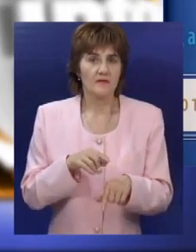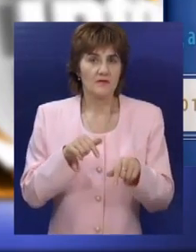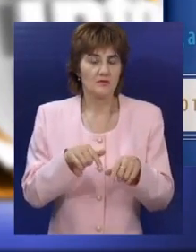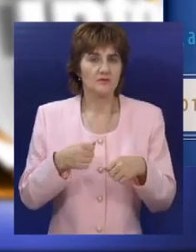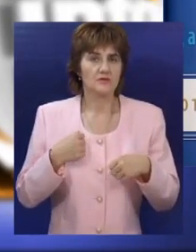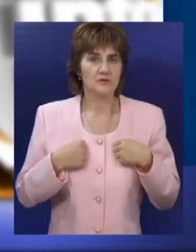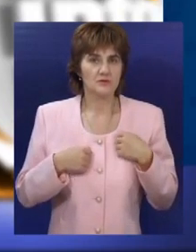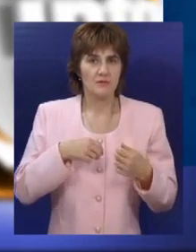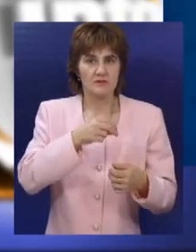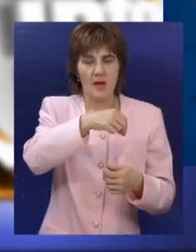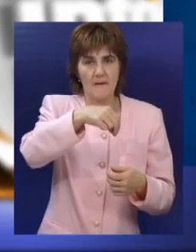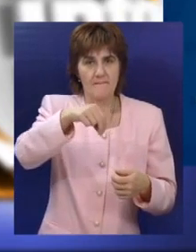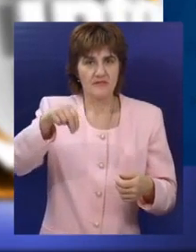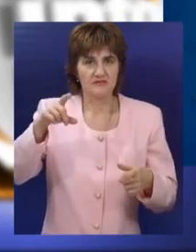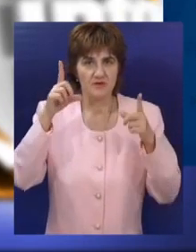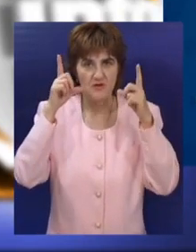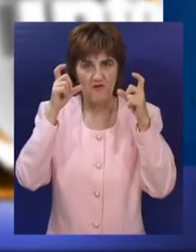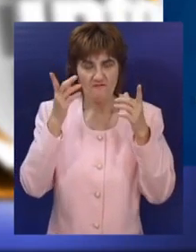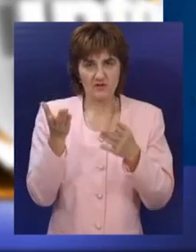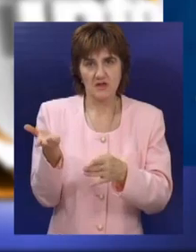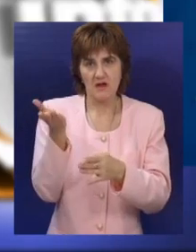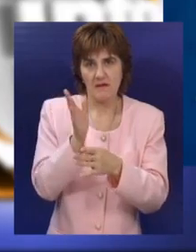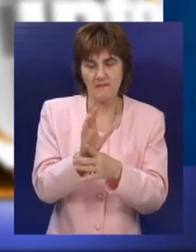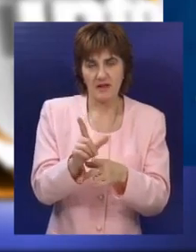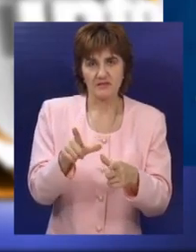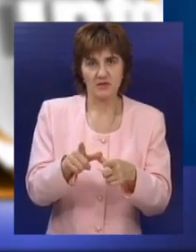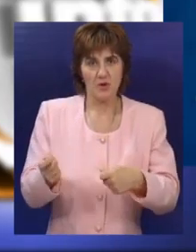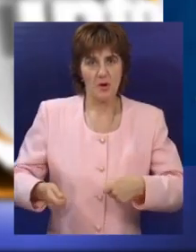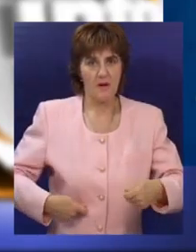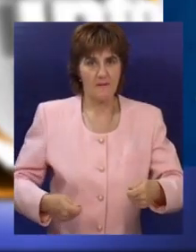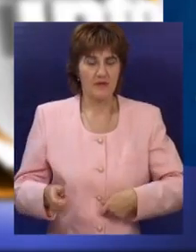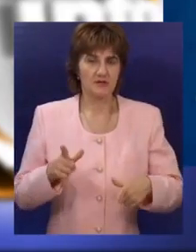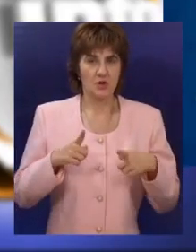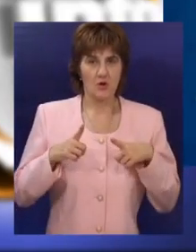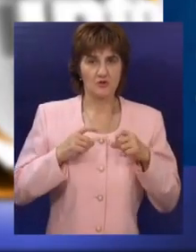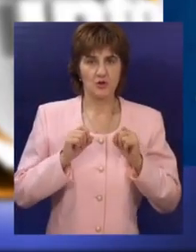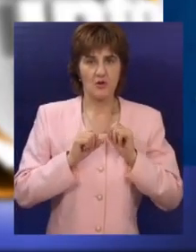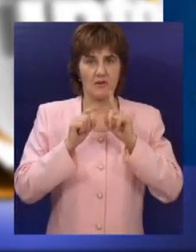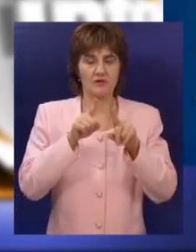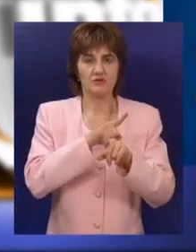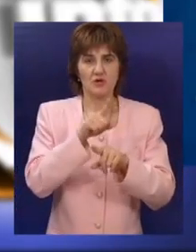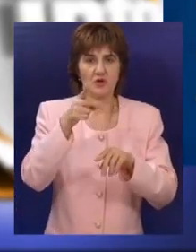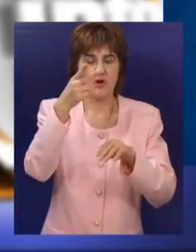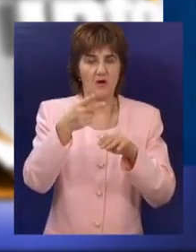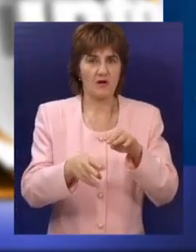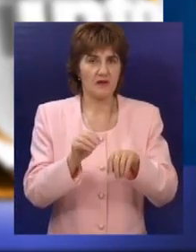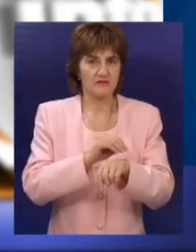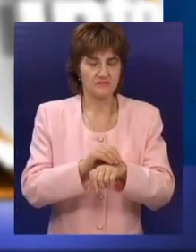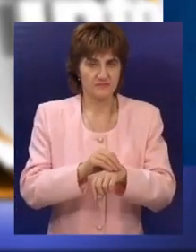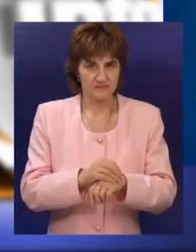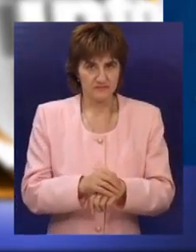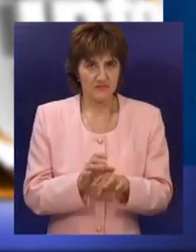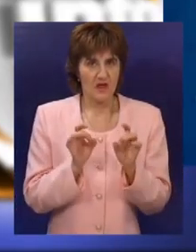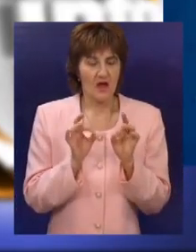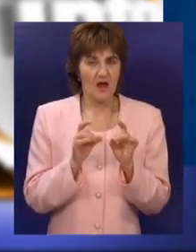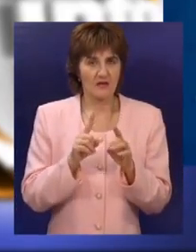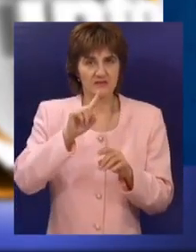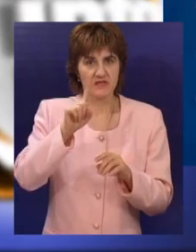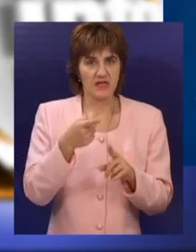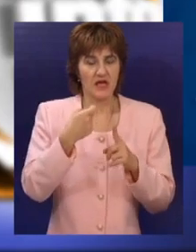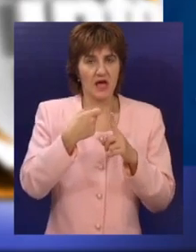za Subotičane. Pismeno predstavljanje sa fotografijama u subotičkim pijacama očekuju do 28. novembra 2011.